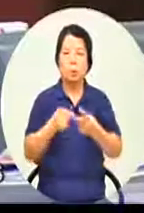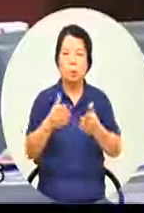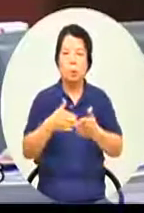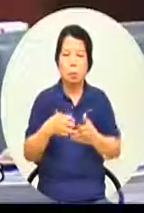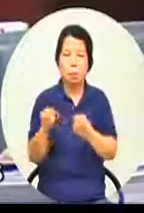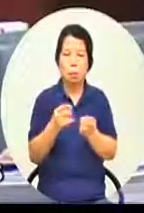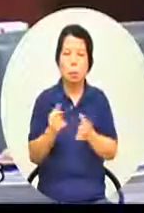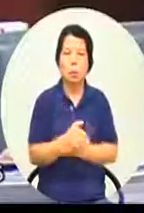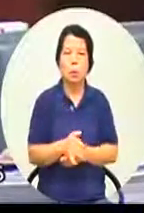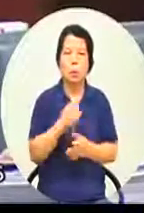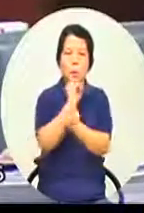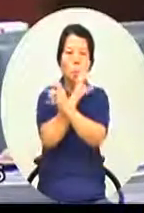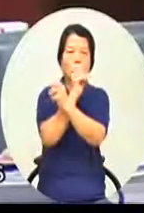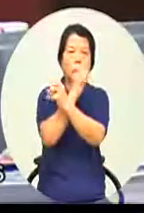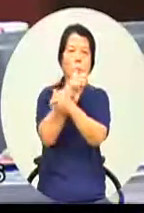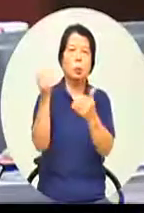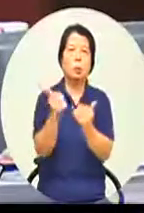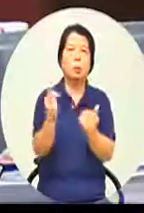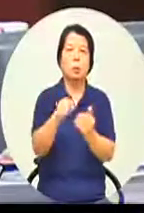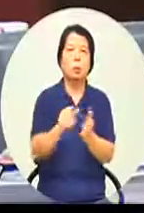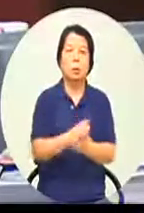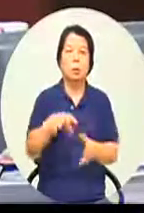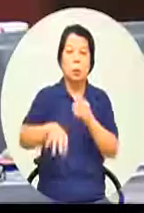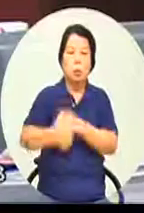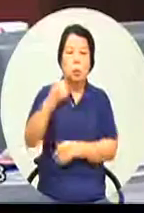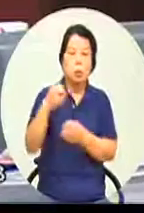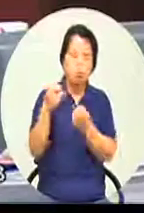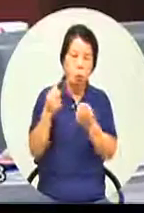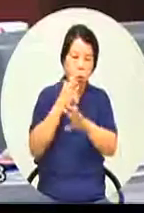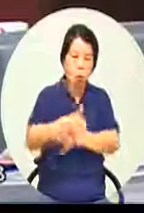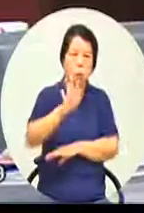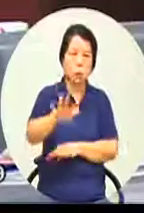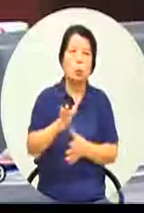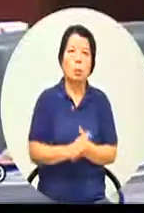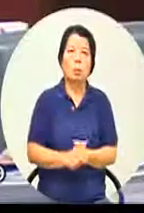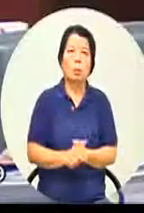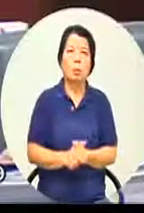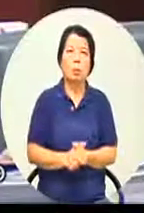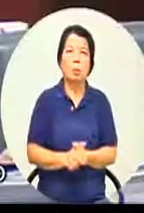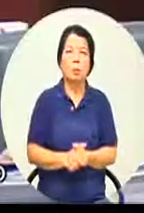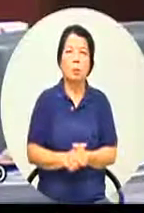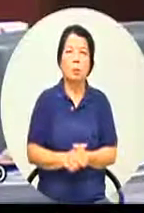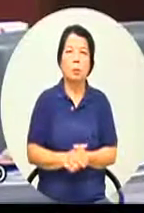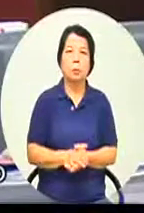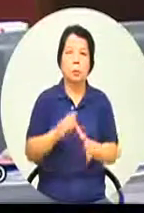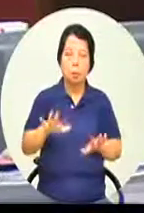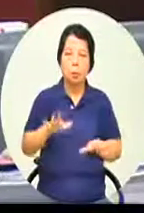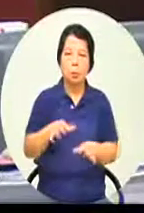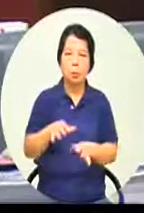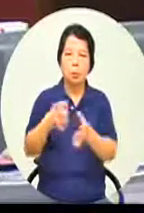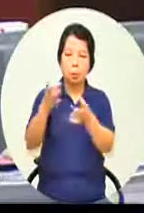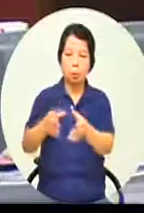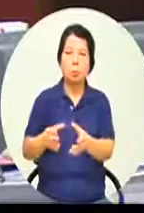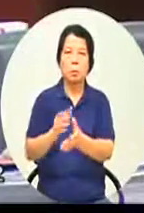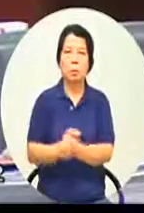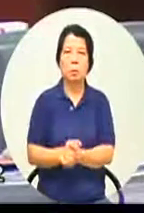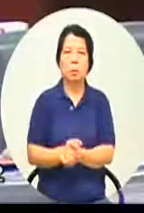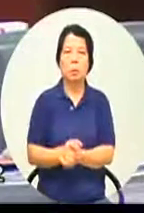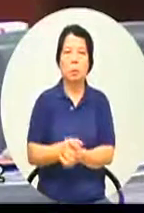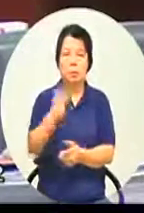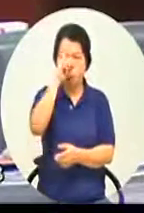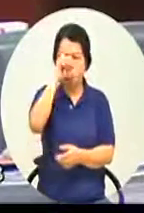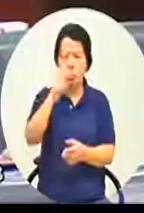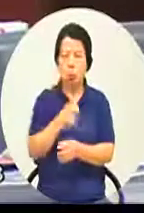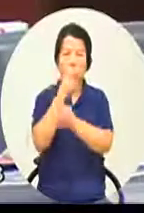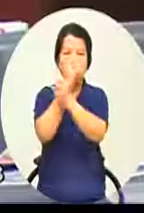的是红绿灯的问题。这个问题我想我跟局长你也讨论过，这个部分是不是应该在这个位置，他们一直强调说希望有一